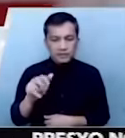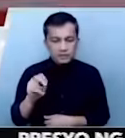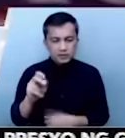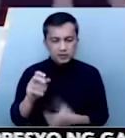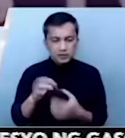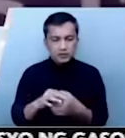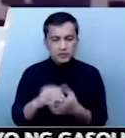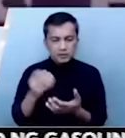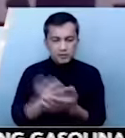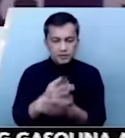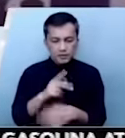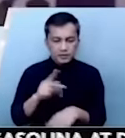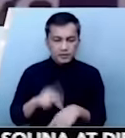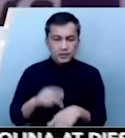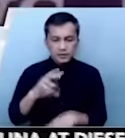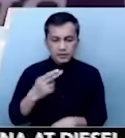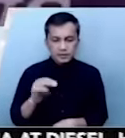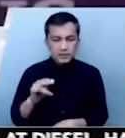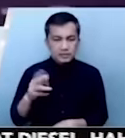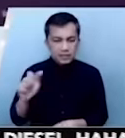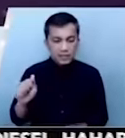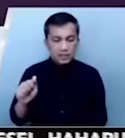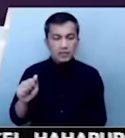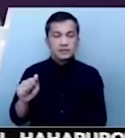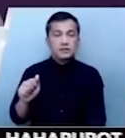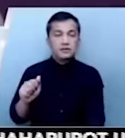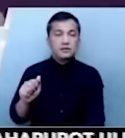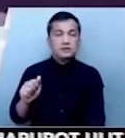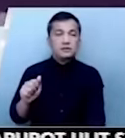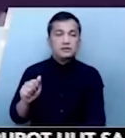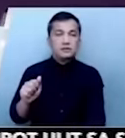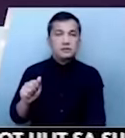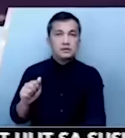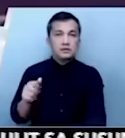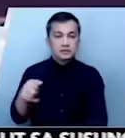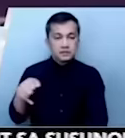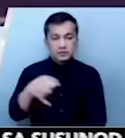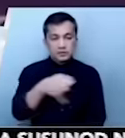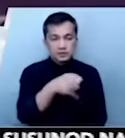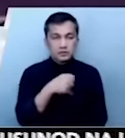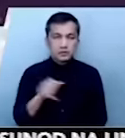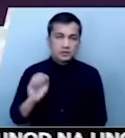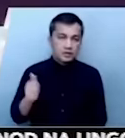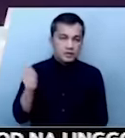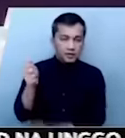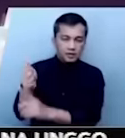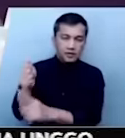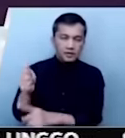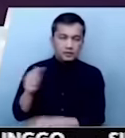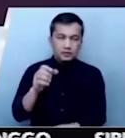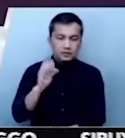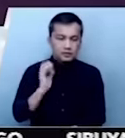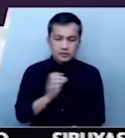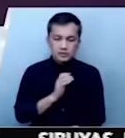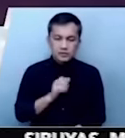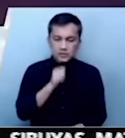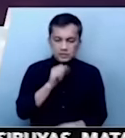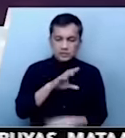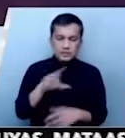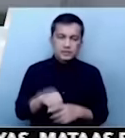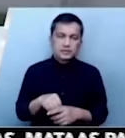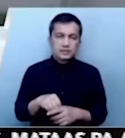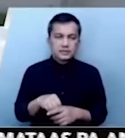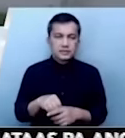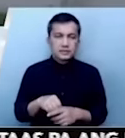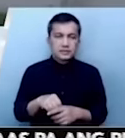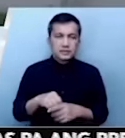sir, nasa teritoryo na yan ng Congress. Hindi na yan part ng executive